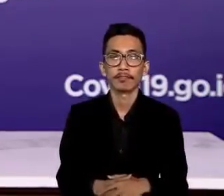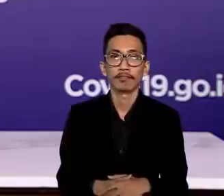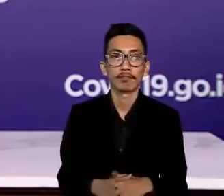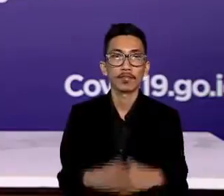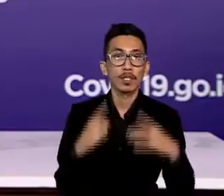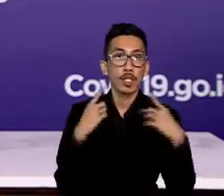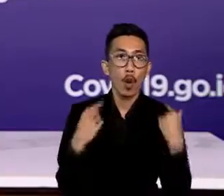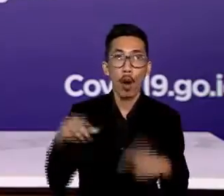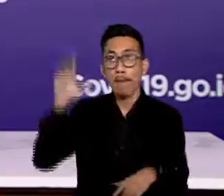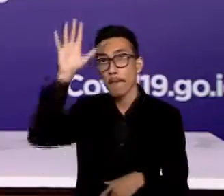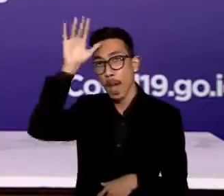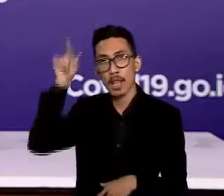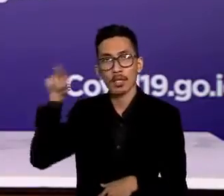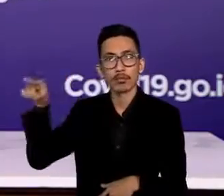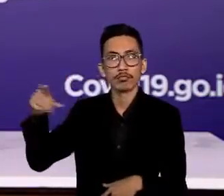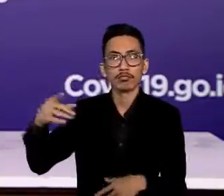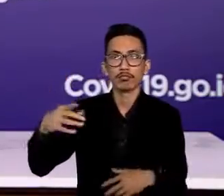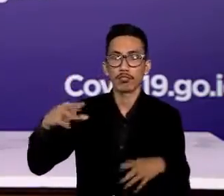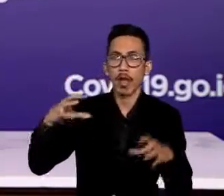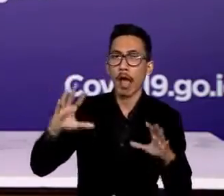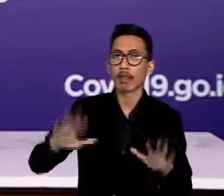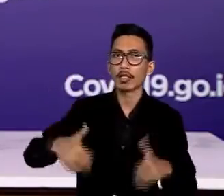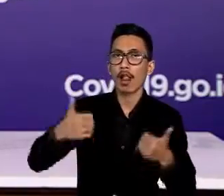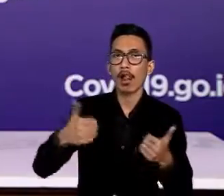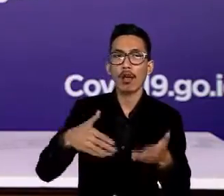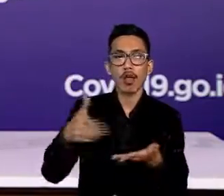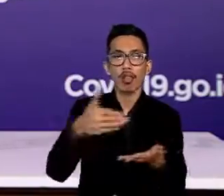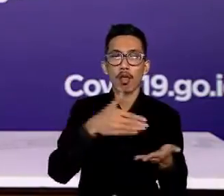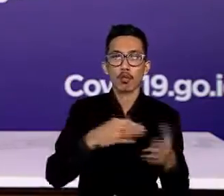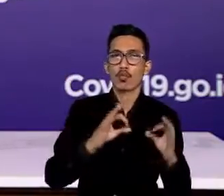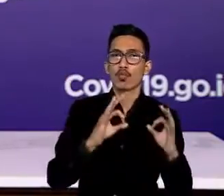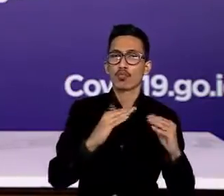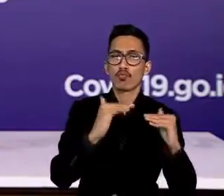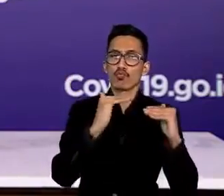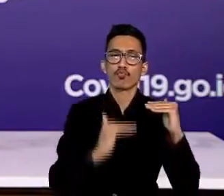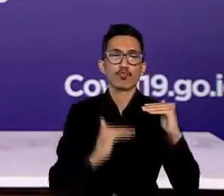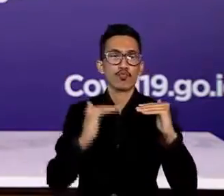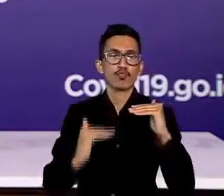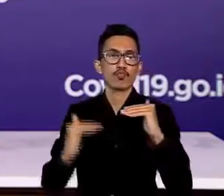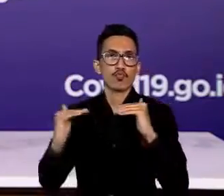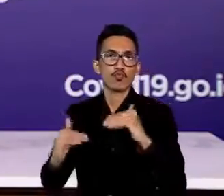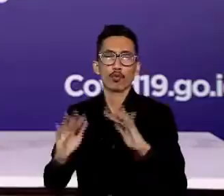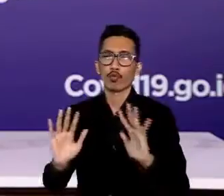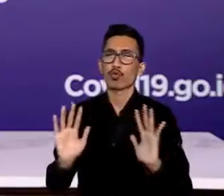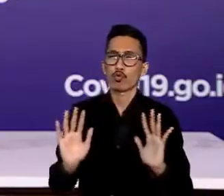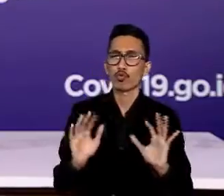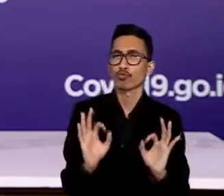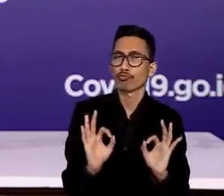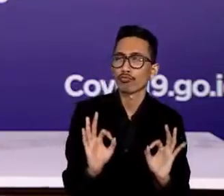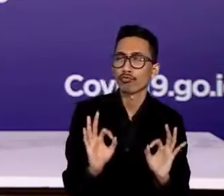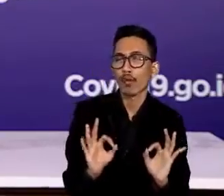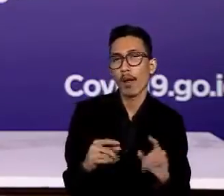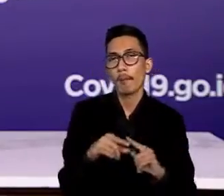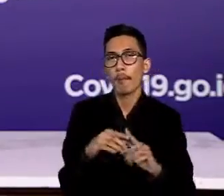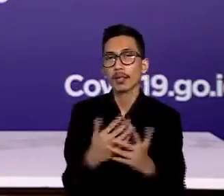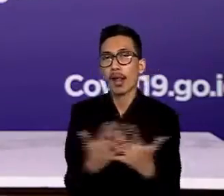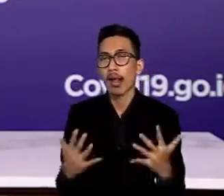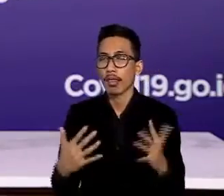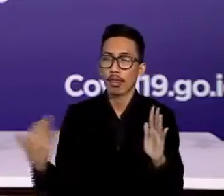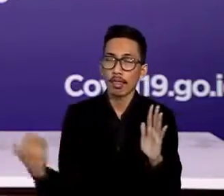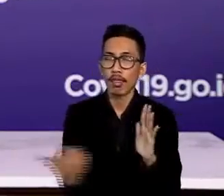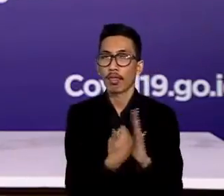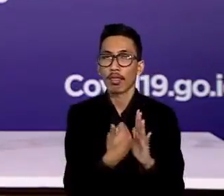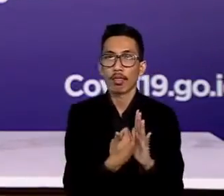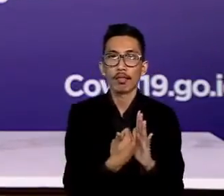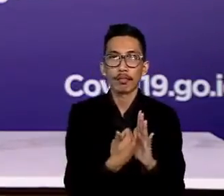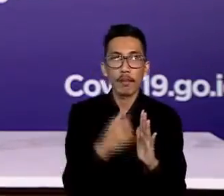baik di pulau Jawa dan Bali dan saya yakin perubahan ini dapat dicapai karena masyarakat berusaha mematuhi peraturan yang berlaku kan